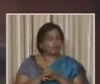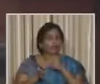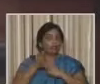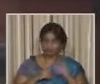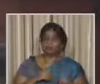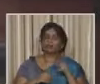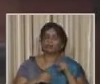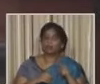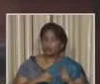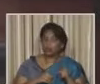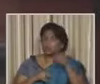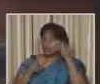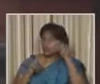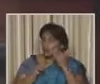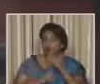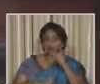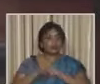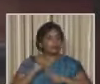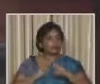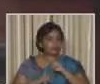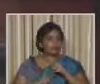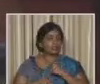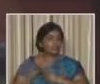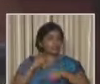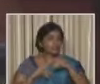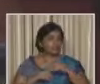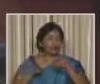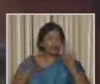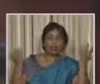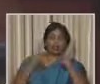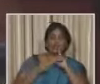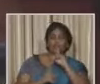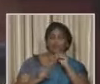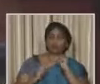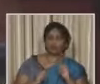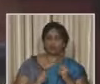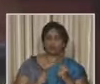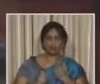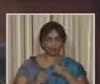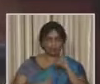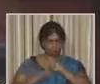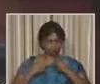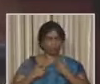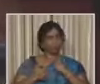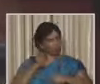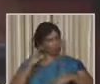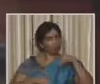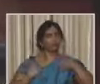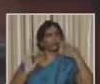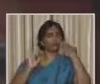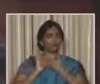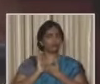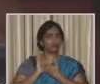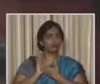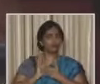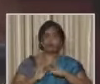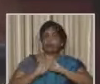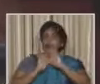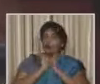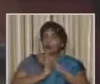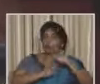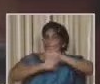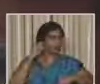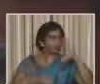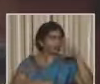அரசியல் அற்றதாக இருக்க முடியும்? என்னுடைய பேச்சே அரசியல்தான், முழு சம்பவமும் அரசியல்தான், அது பற்றிய உரையாடல்